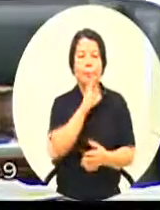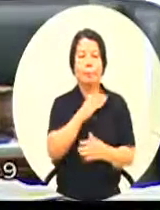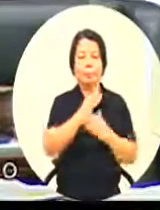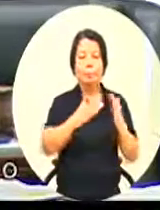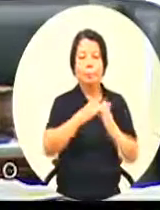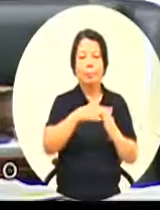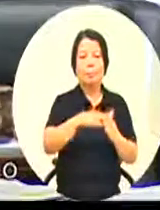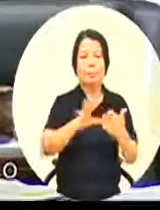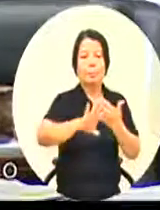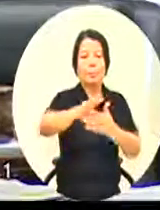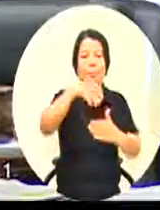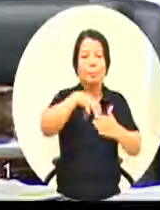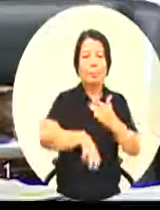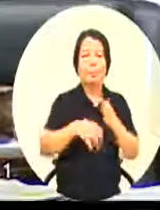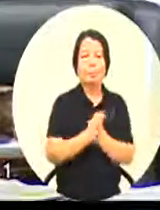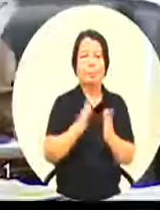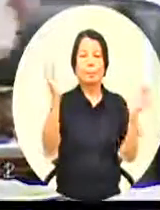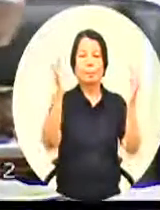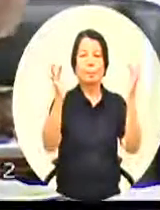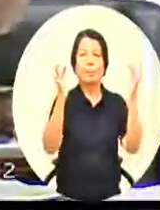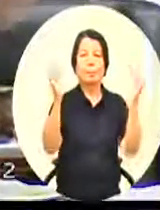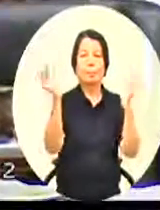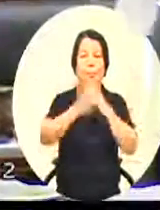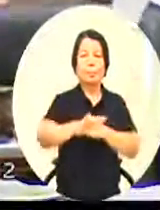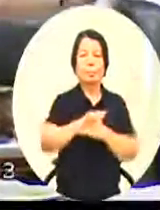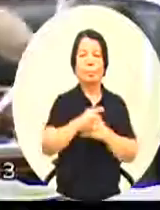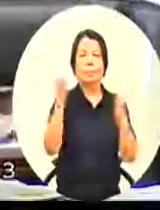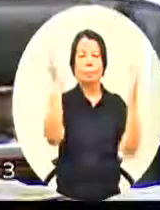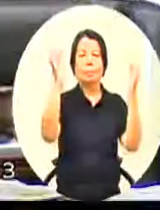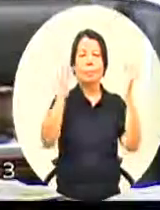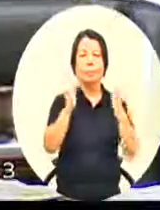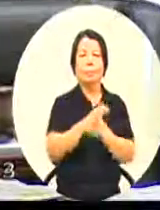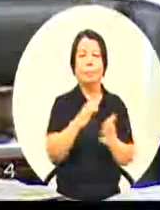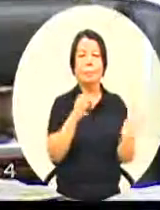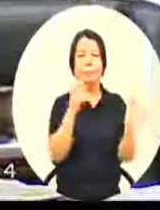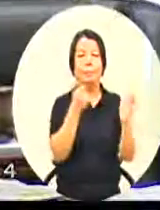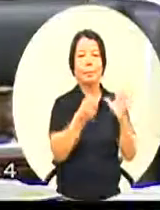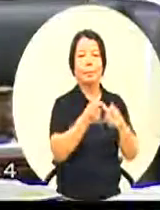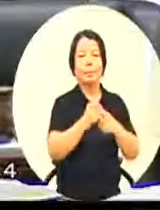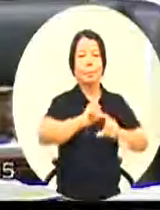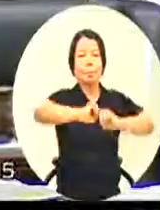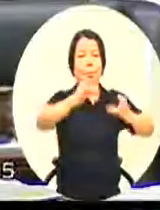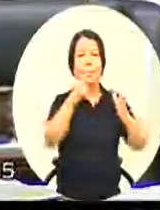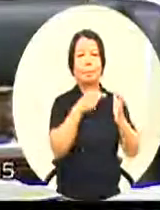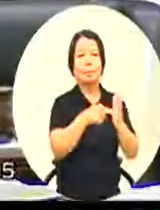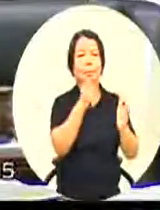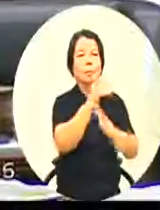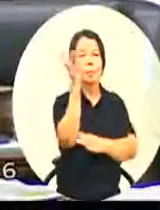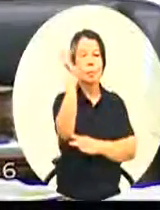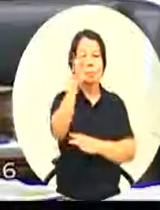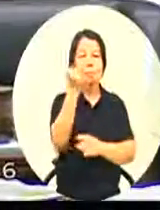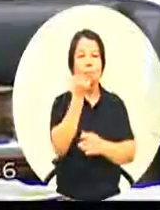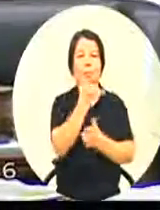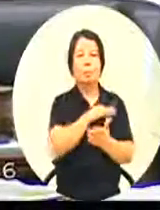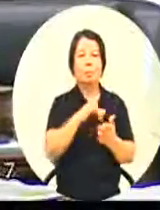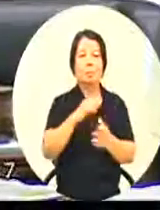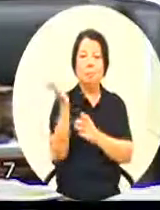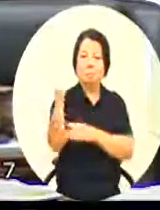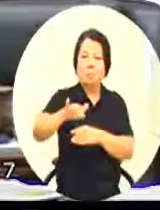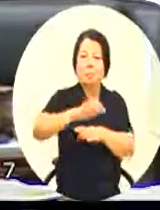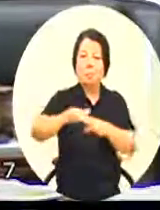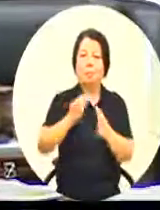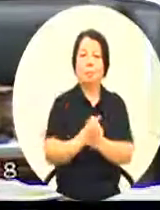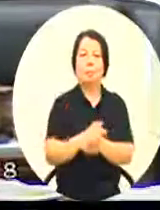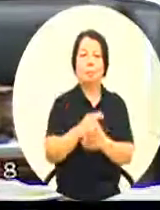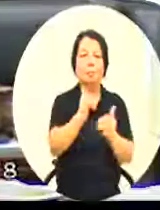校外，有棵大树哈、哦嗯，他就先贴个公告在那个说。 这棵树可能会倒哦，希望